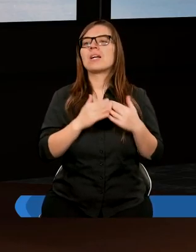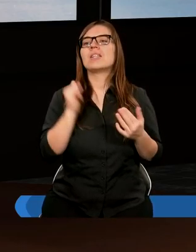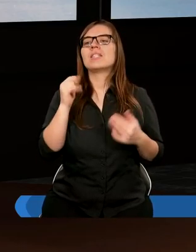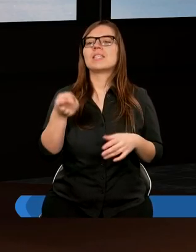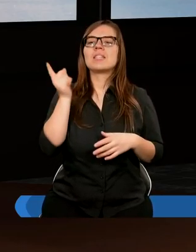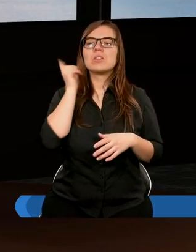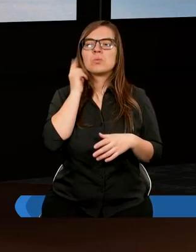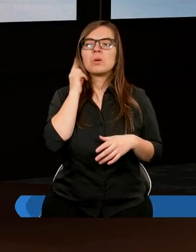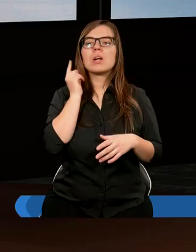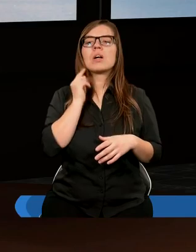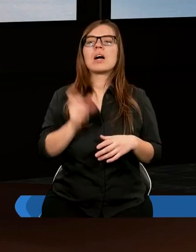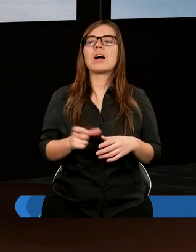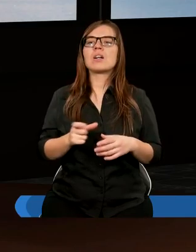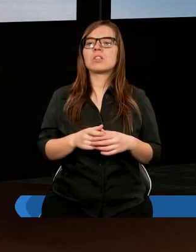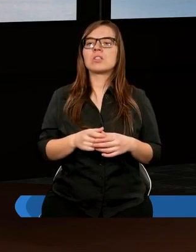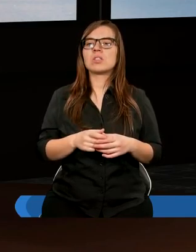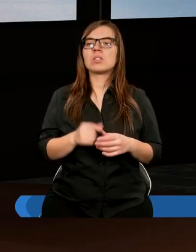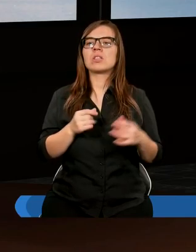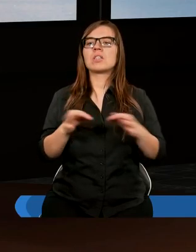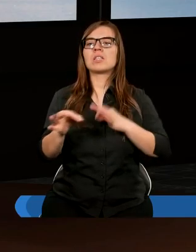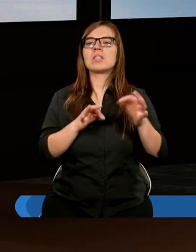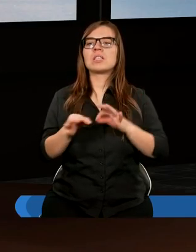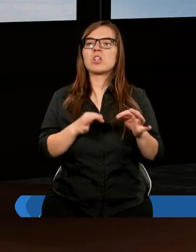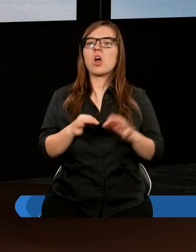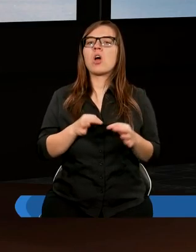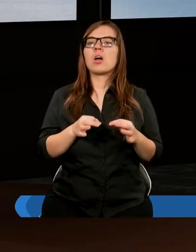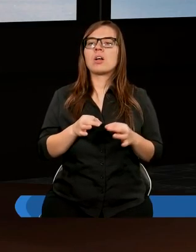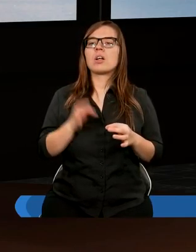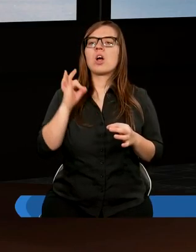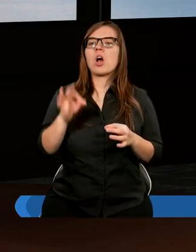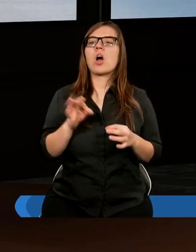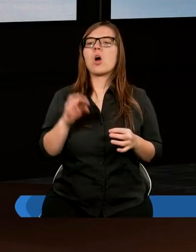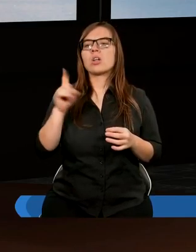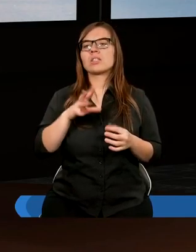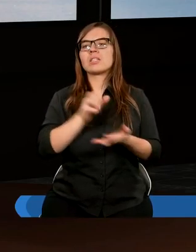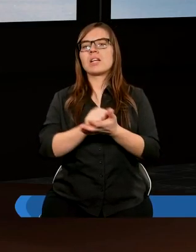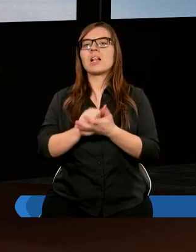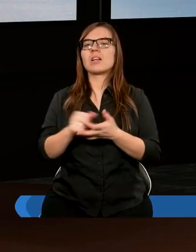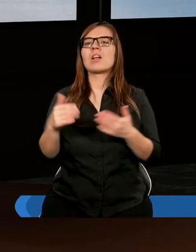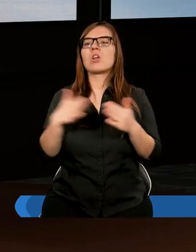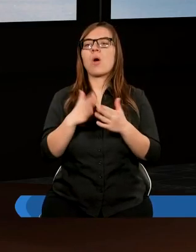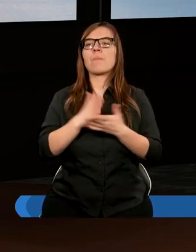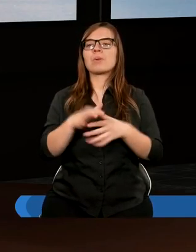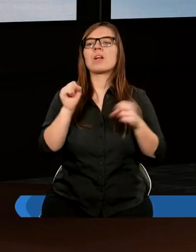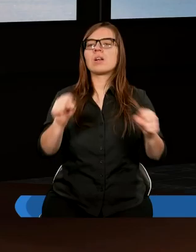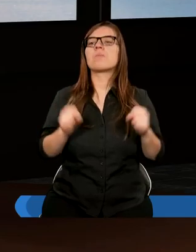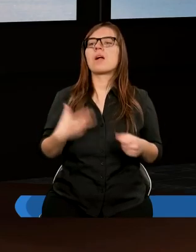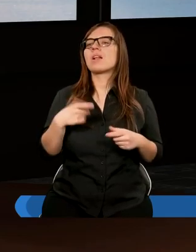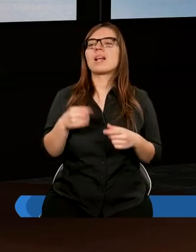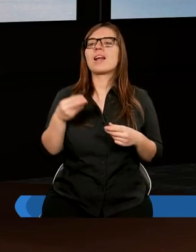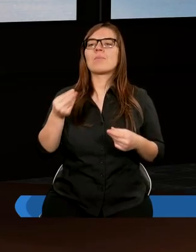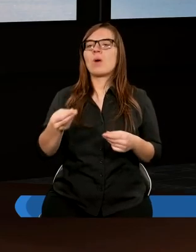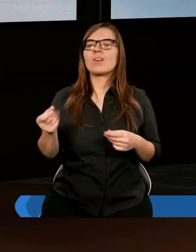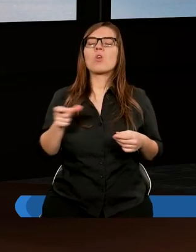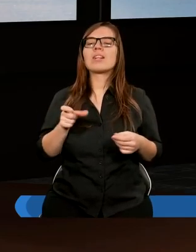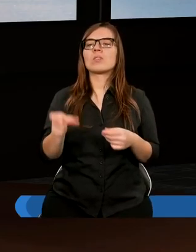słyszy się historie o wręcz zajętych domach przez banki, o niespłaconych długach.